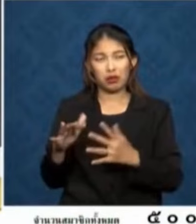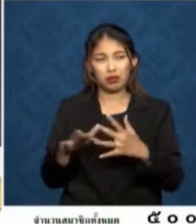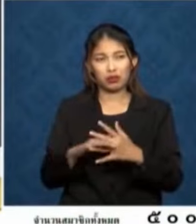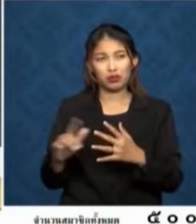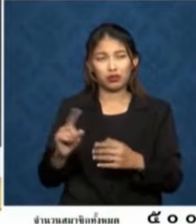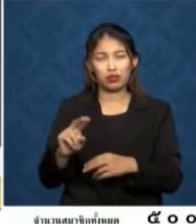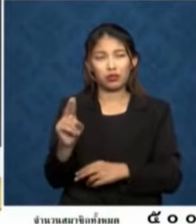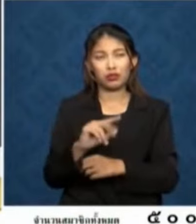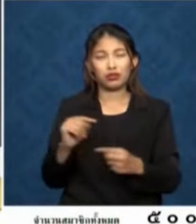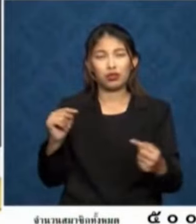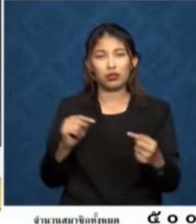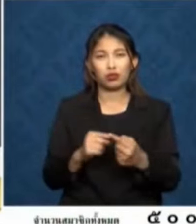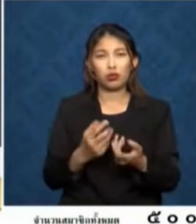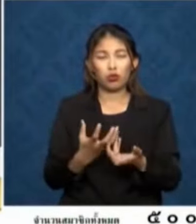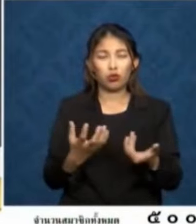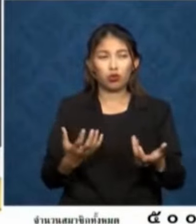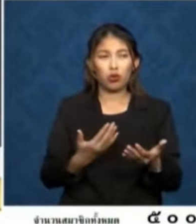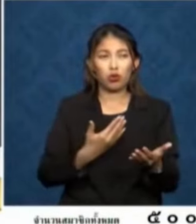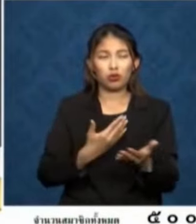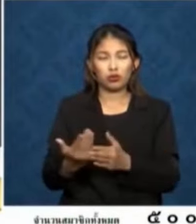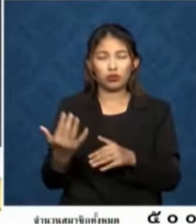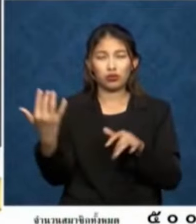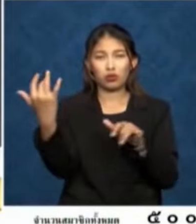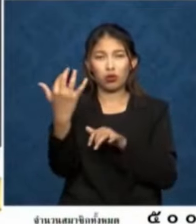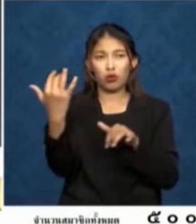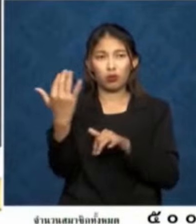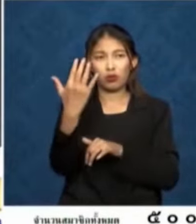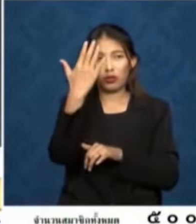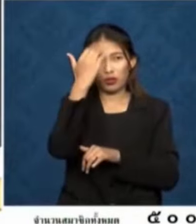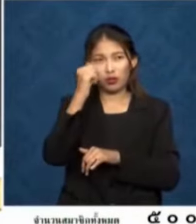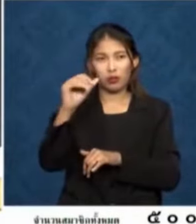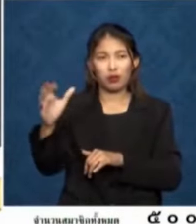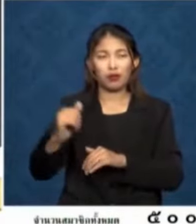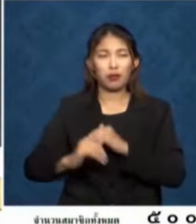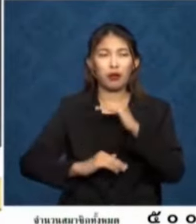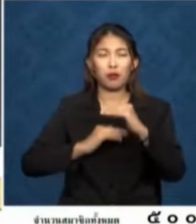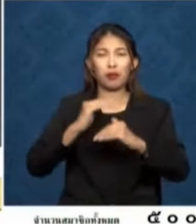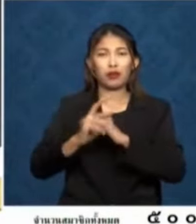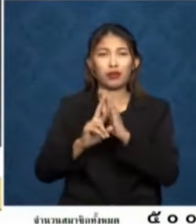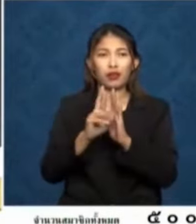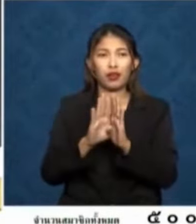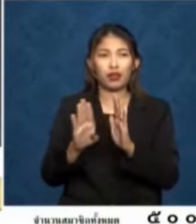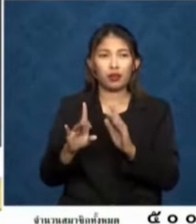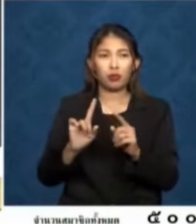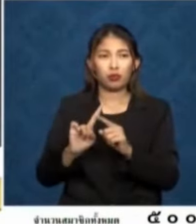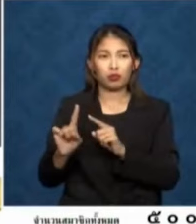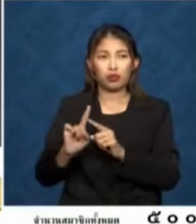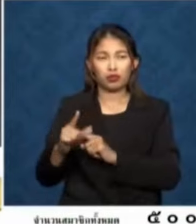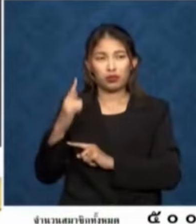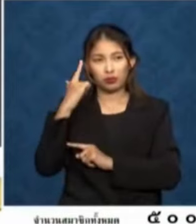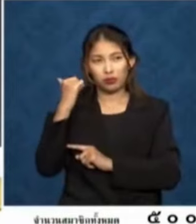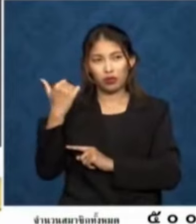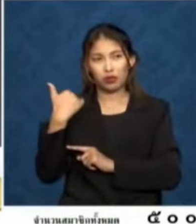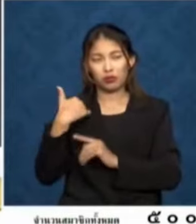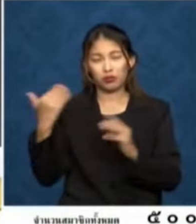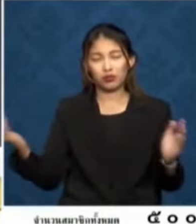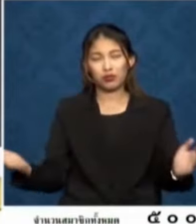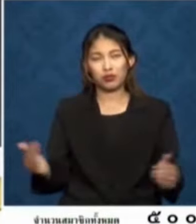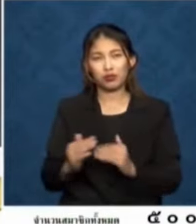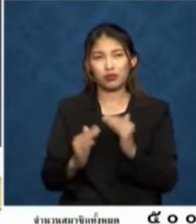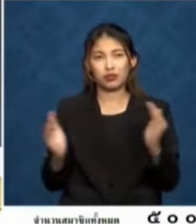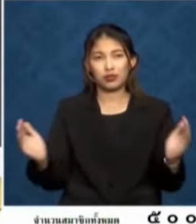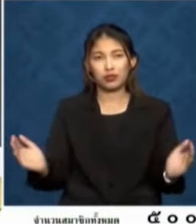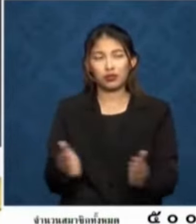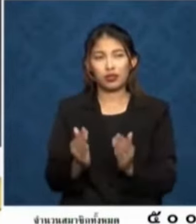ใช้ซื้อครุพันธ์คอมพิวเตอร์เพื่อนำมาพัฒนาระบบอัจฉริยะสนับสนุนการตัด